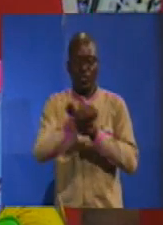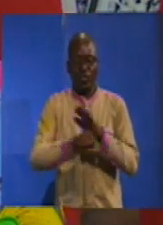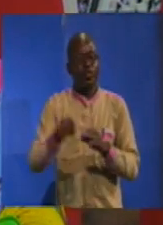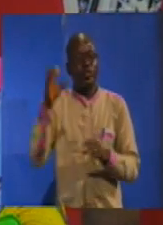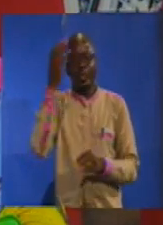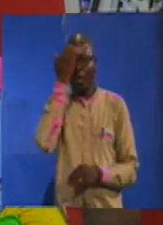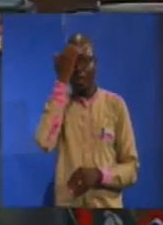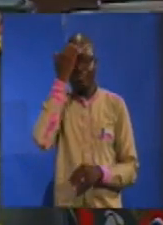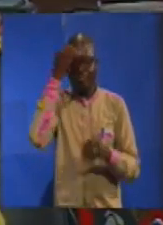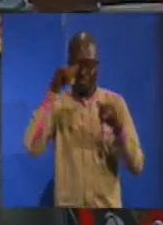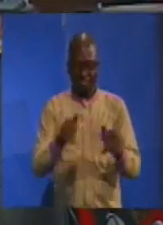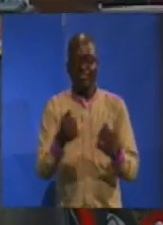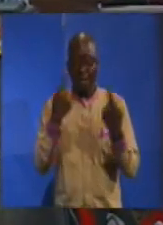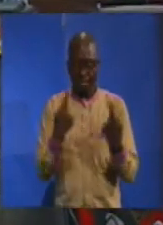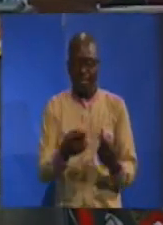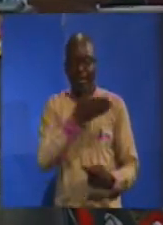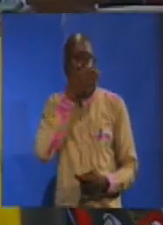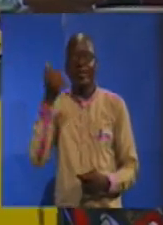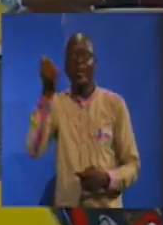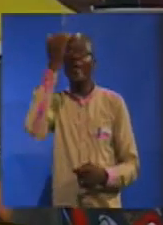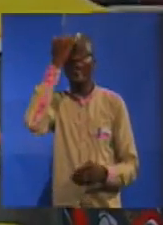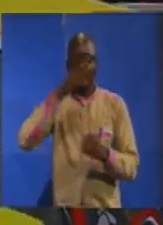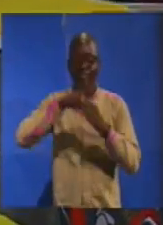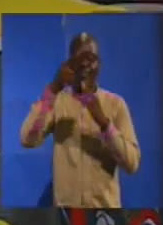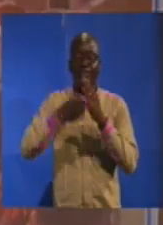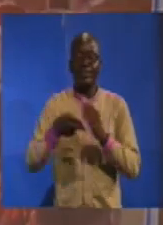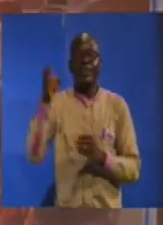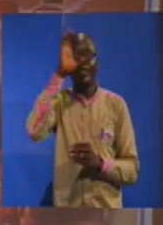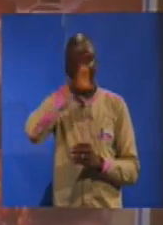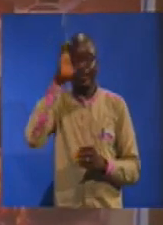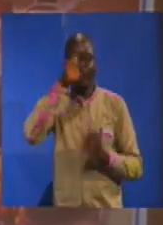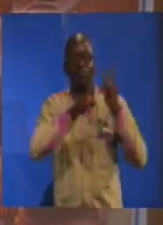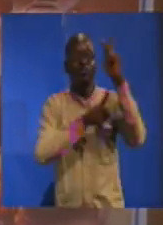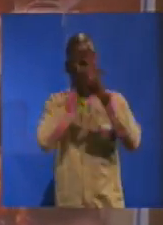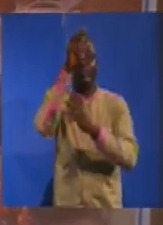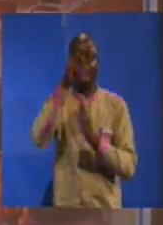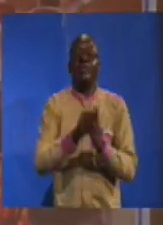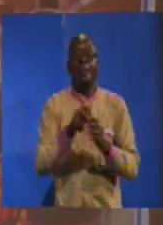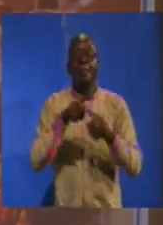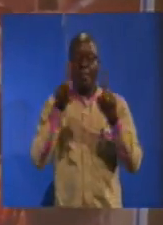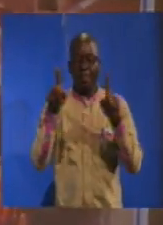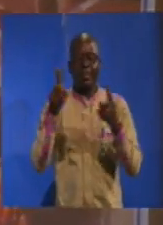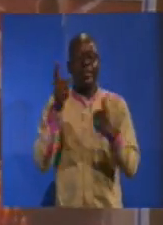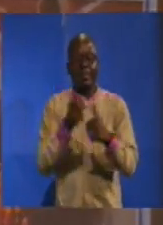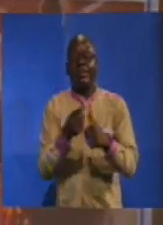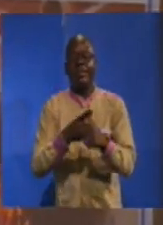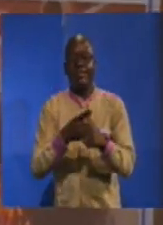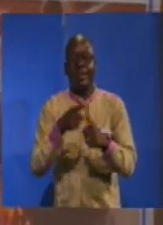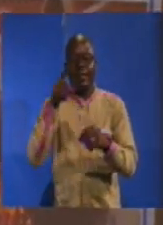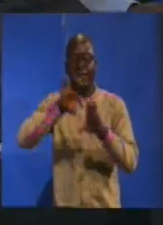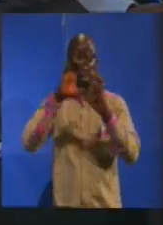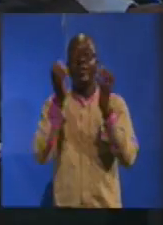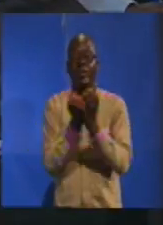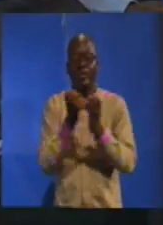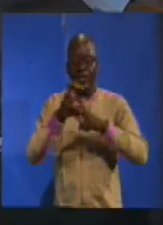Reste à présent de mieux faire connaître les résultats de la recherche au grand public. Mais d'abord, la primeur à la communauté